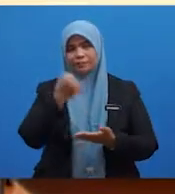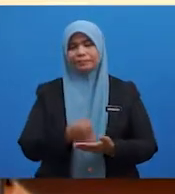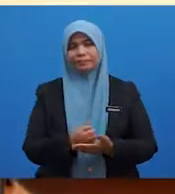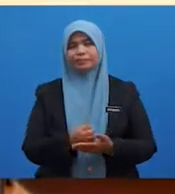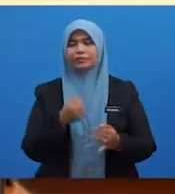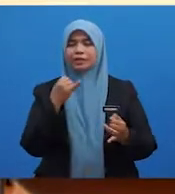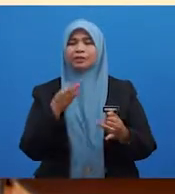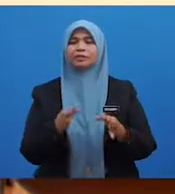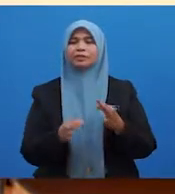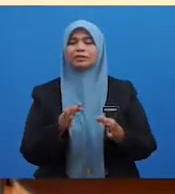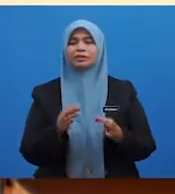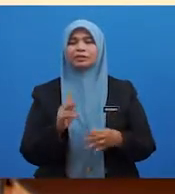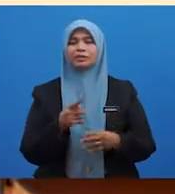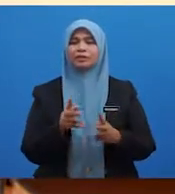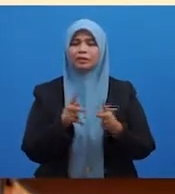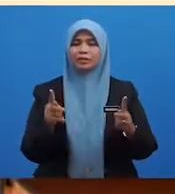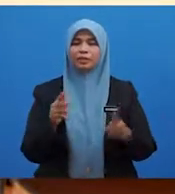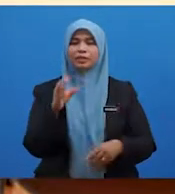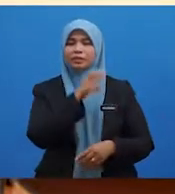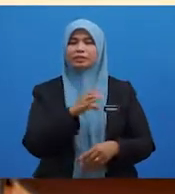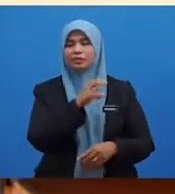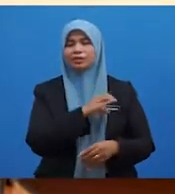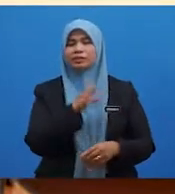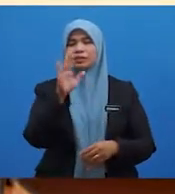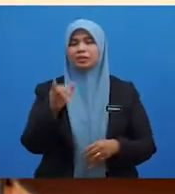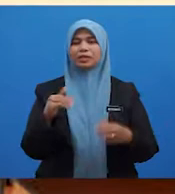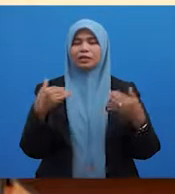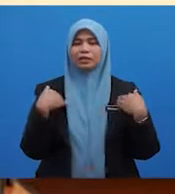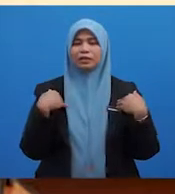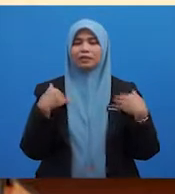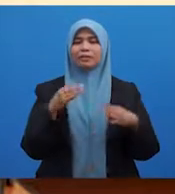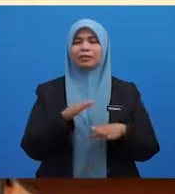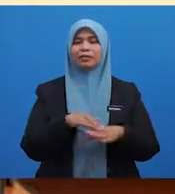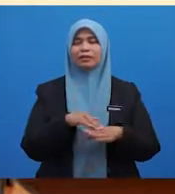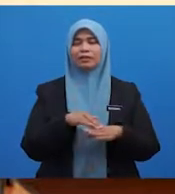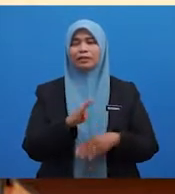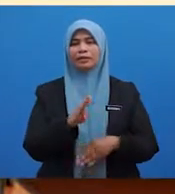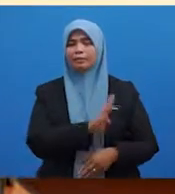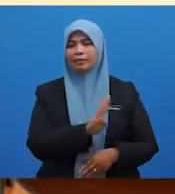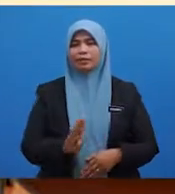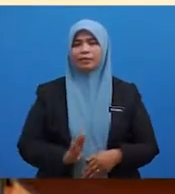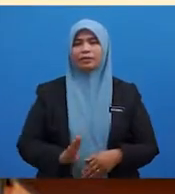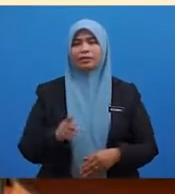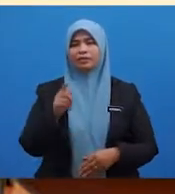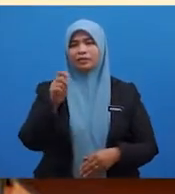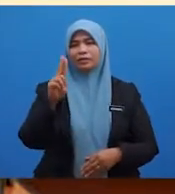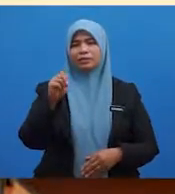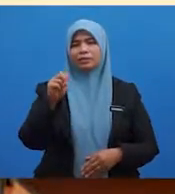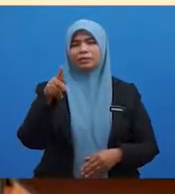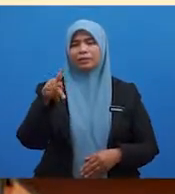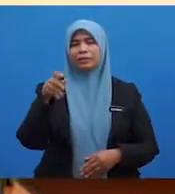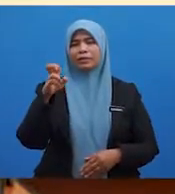Jika kita kembangkan ciri-ciri yang ada pada Bendahara Tun Perak,